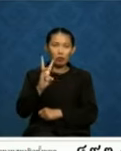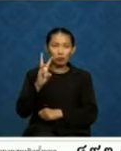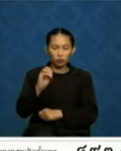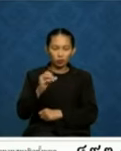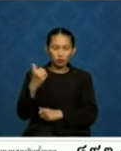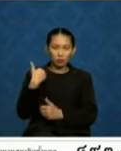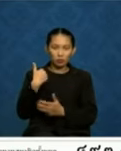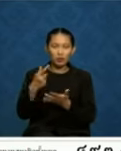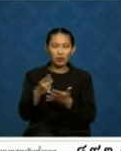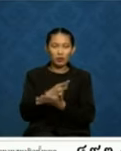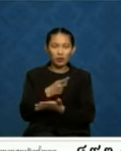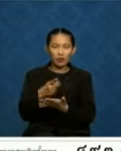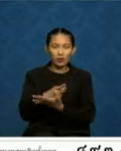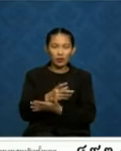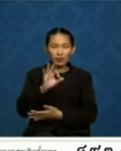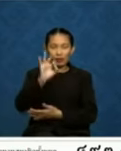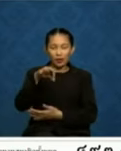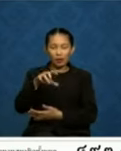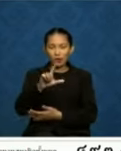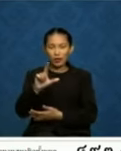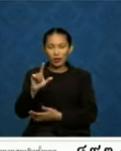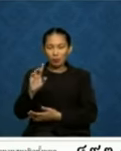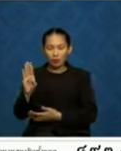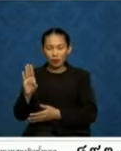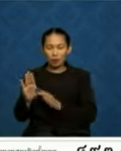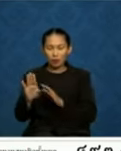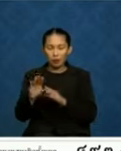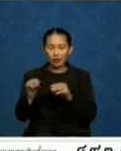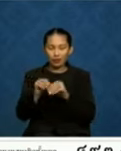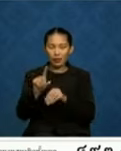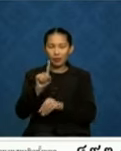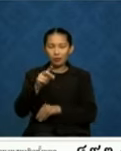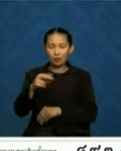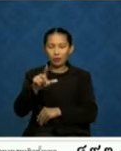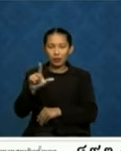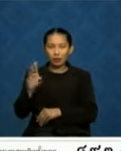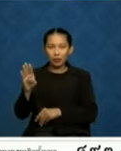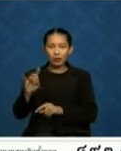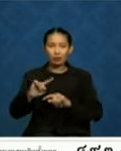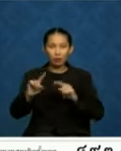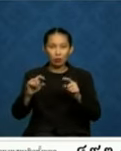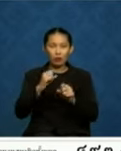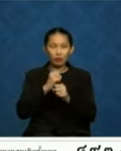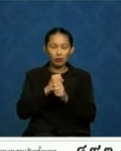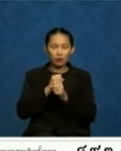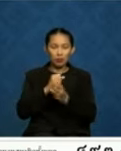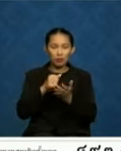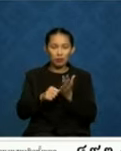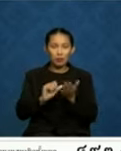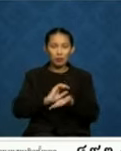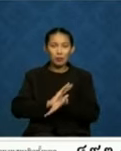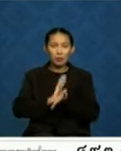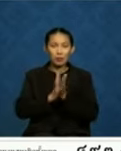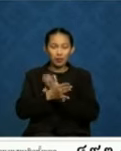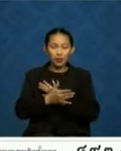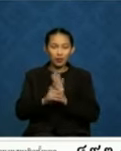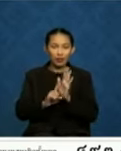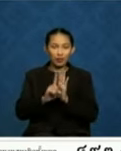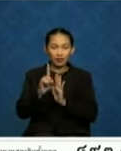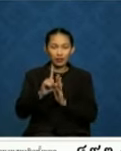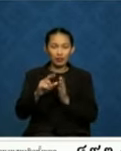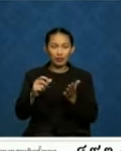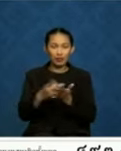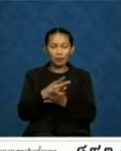ยมีกำไร 9,000 กว่าล้านบาทเกือบ 10,000 ล้านบาทหลังจากที่มีการเปลี่ยนภาษีในครั้งแรกกำไรเ